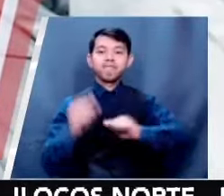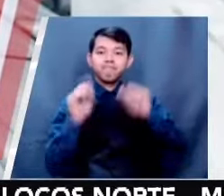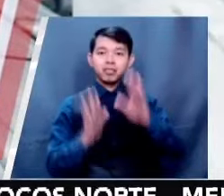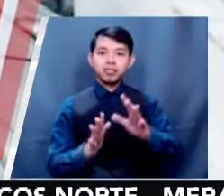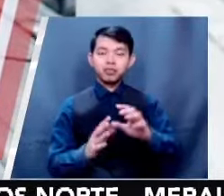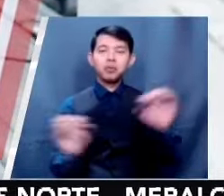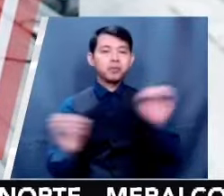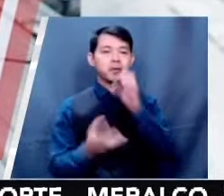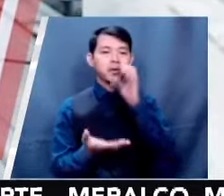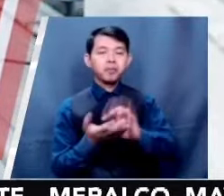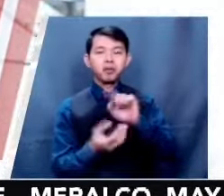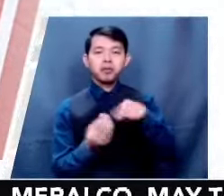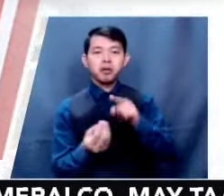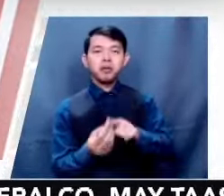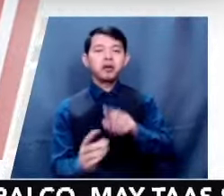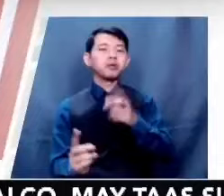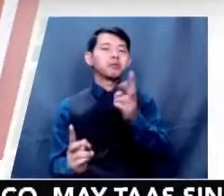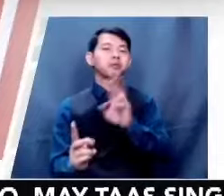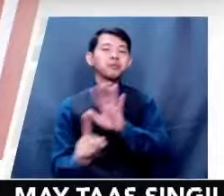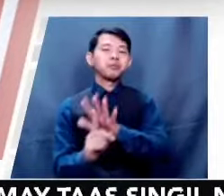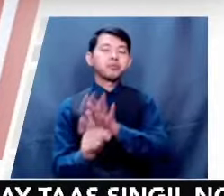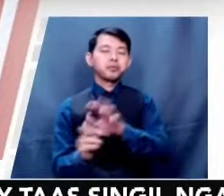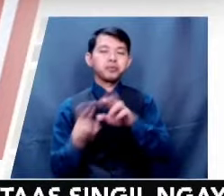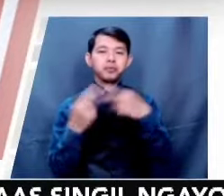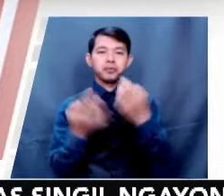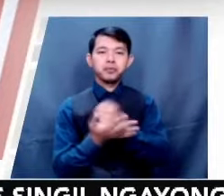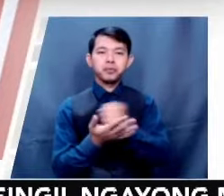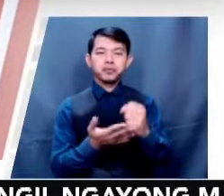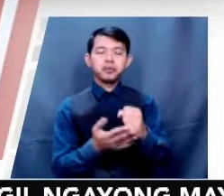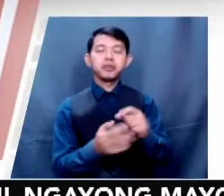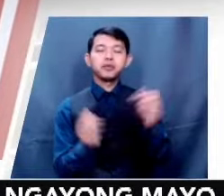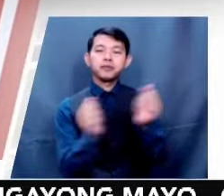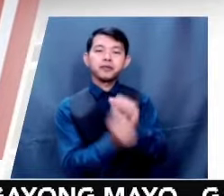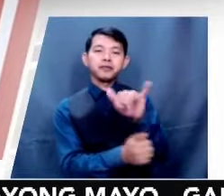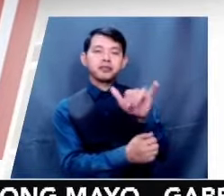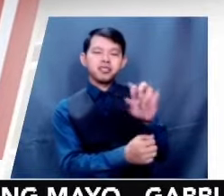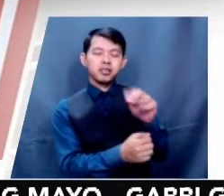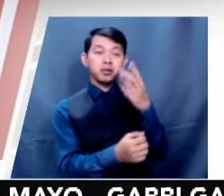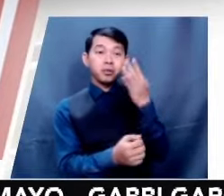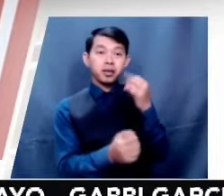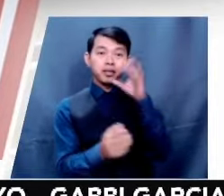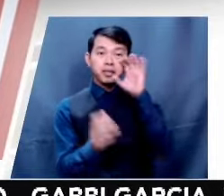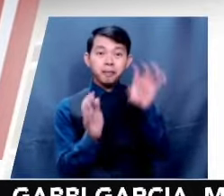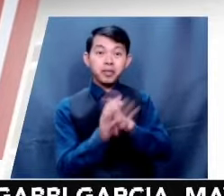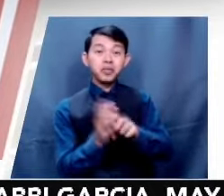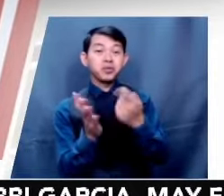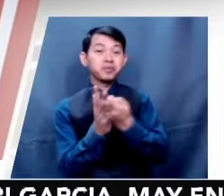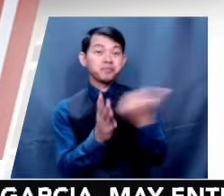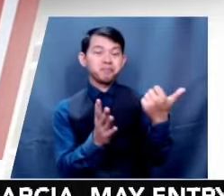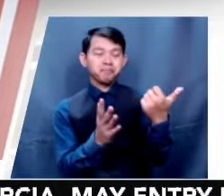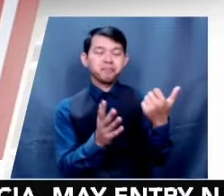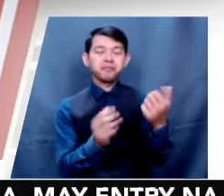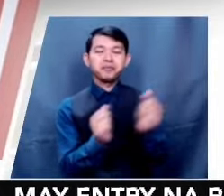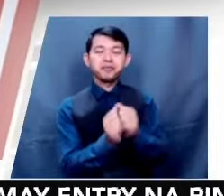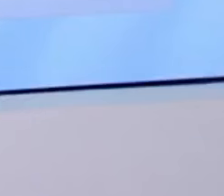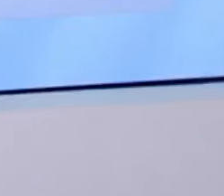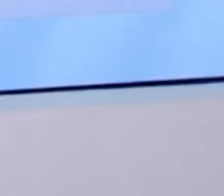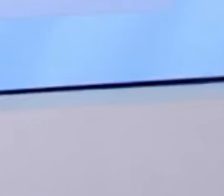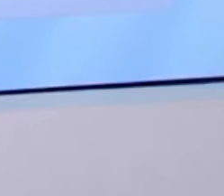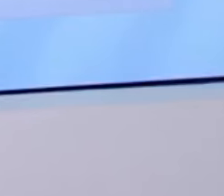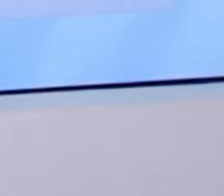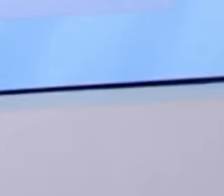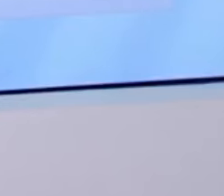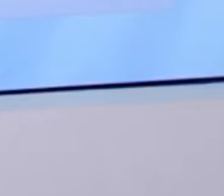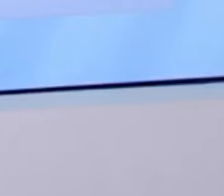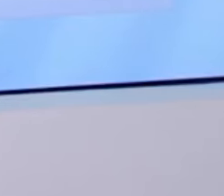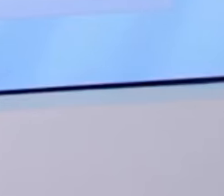Yen sa IG ang mga litrato kasama si Paulo. Nelson Canlas nagbabalita para sa GMA Integrated News.